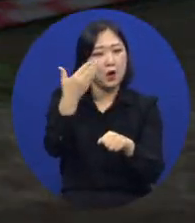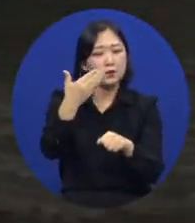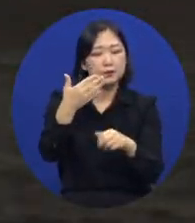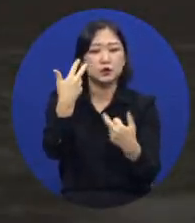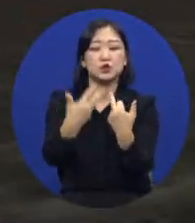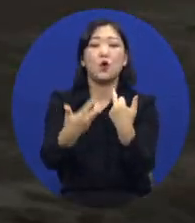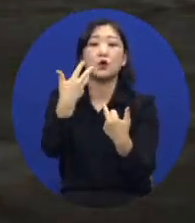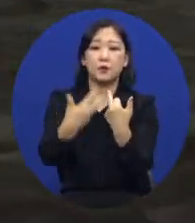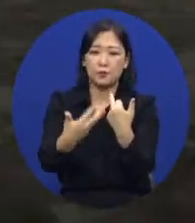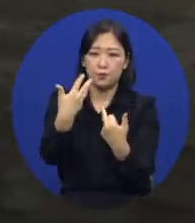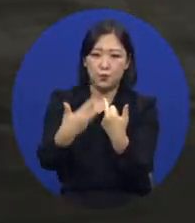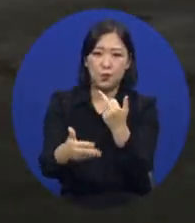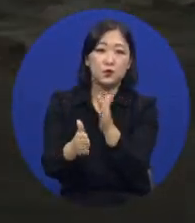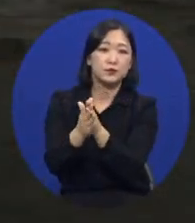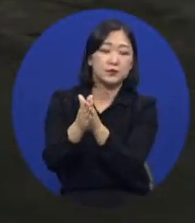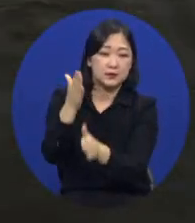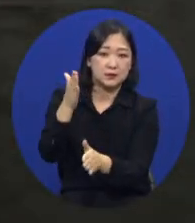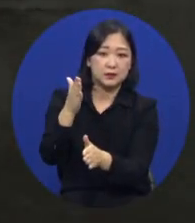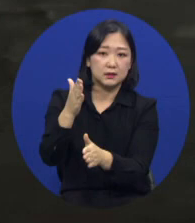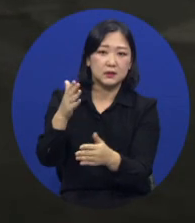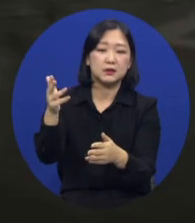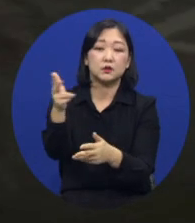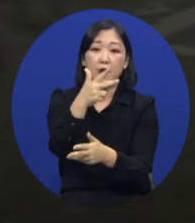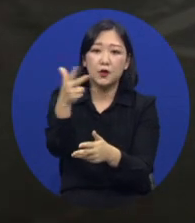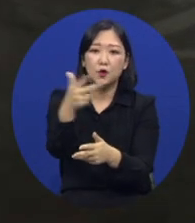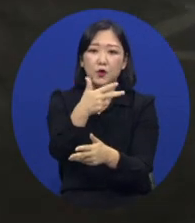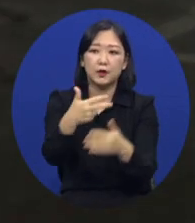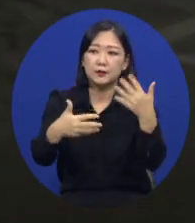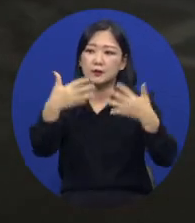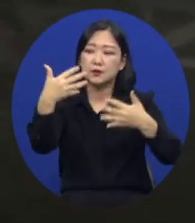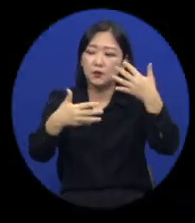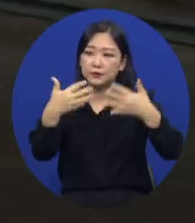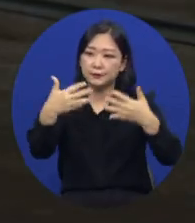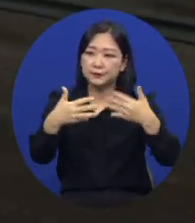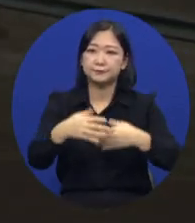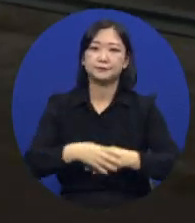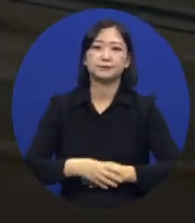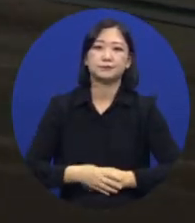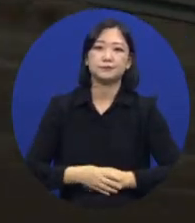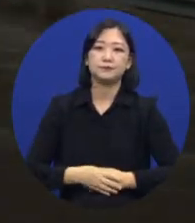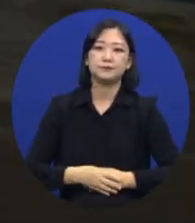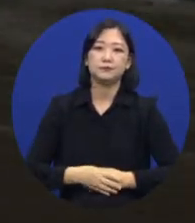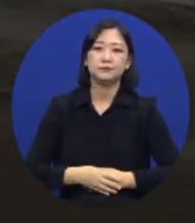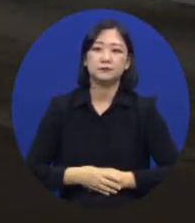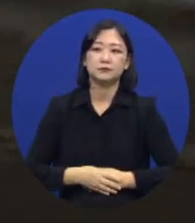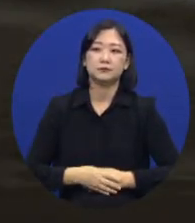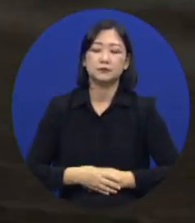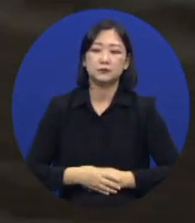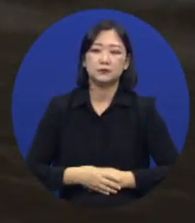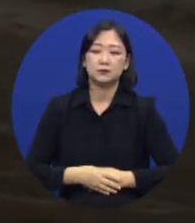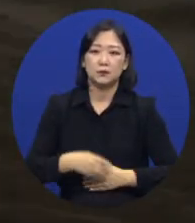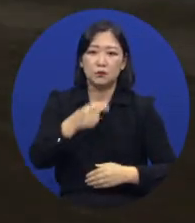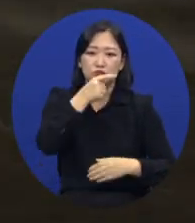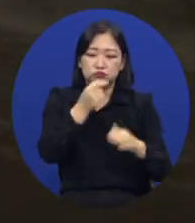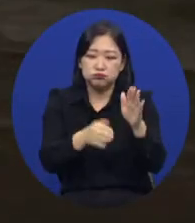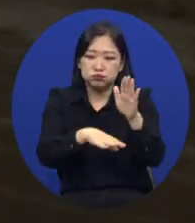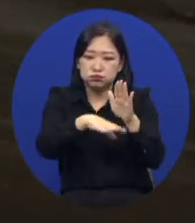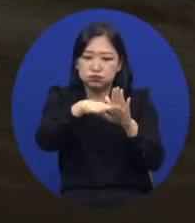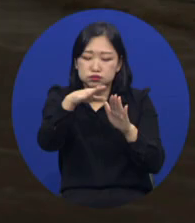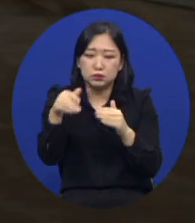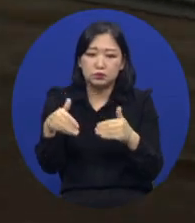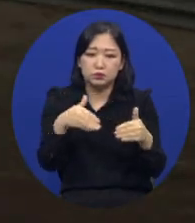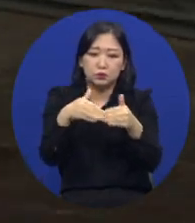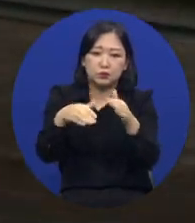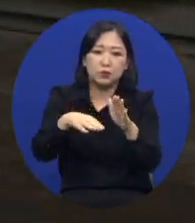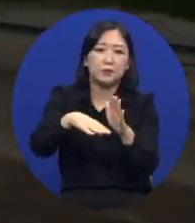서귀포시 서귀동 이제 건천 쪽을 촬영한 영상입니다. 유리유님께서 이제 제보를 주셨고요. 하천이 범람해서 도로까지 침수되고 있는데